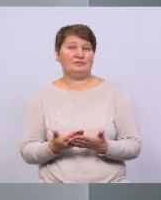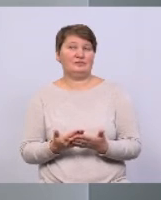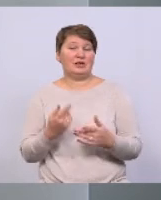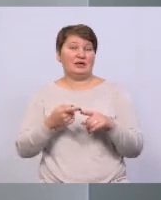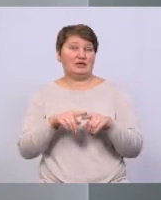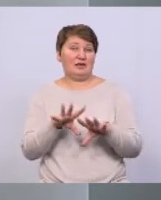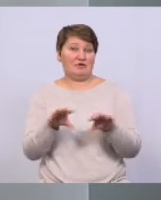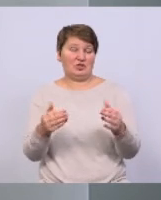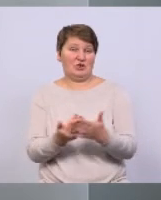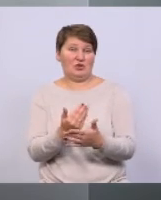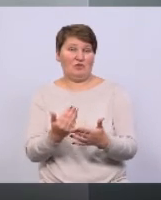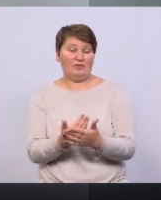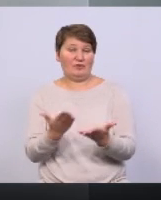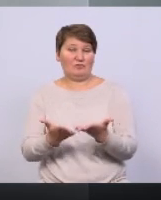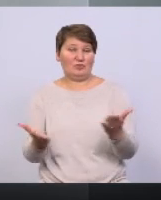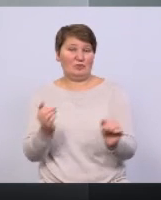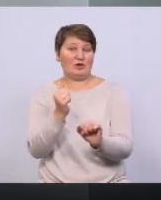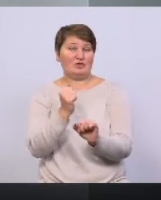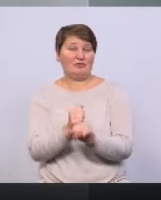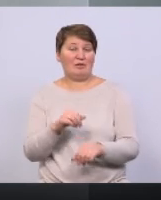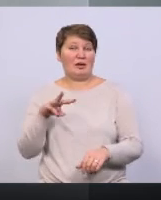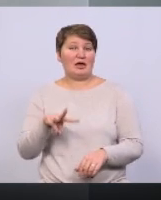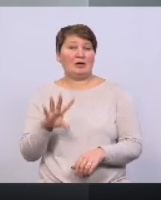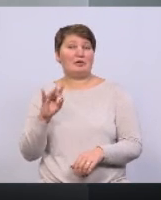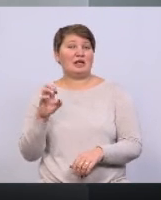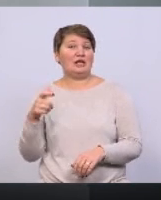Це всі новини на цю годину. В студії для вас працювали Мар'яна